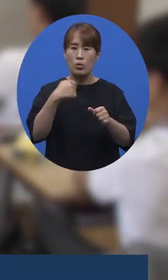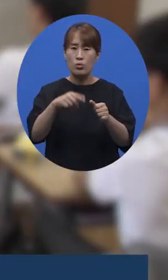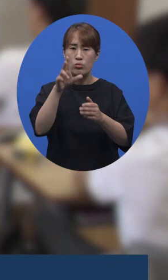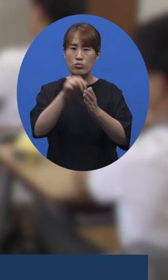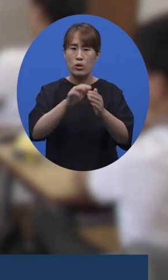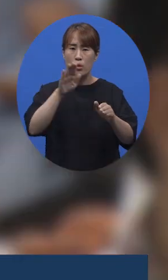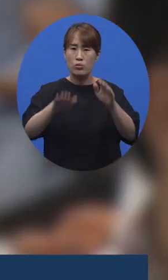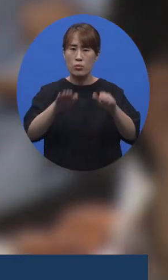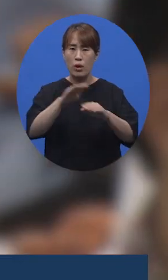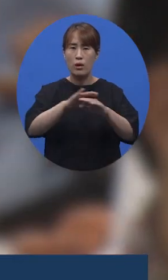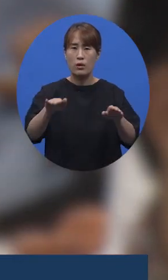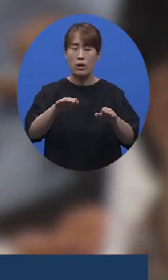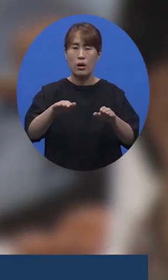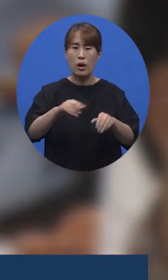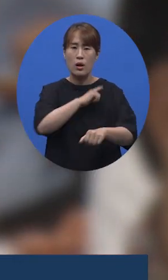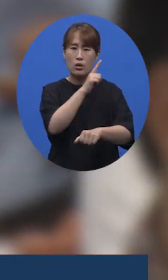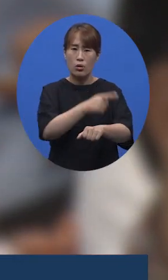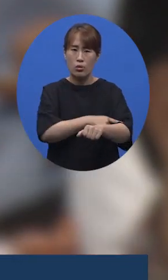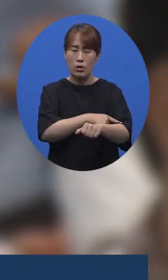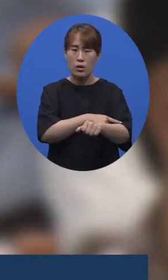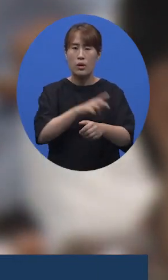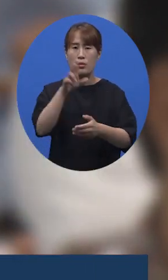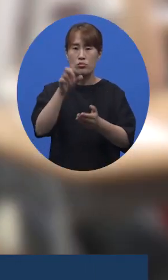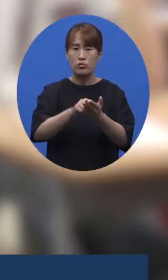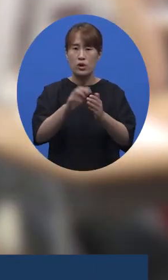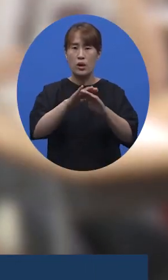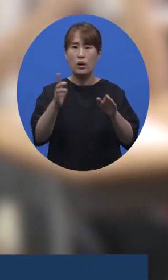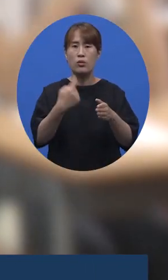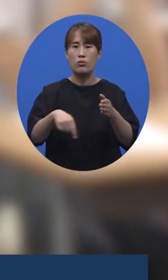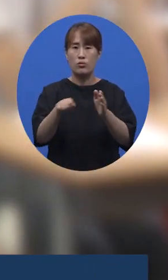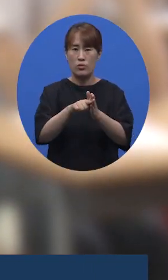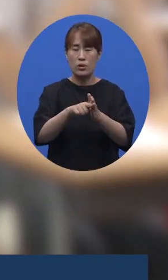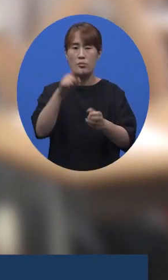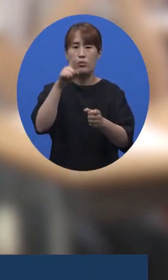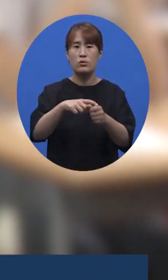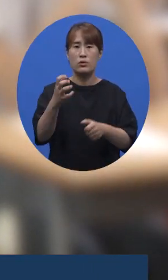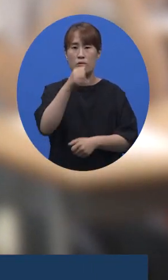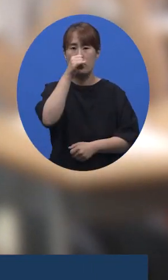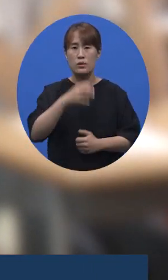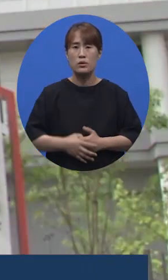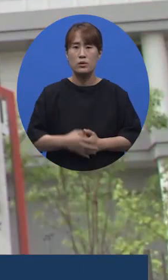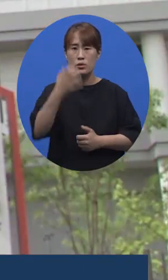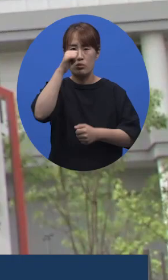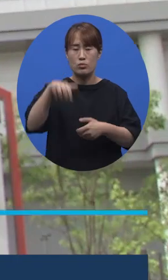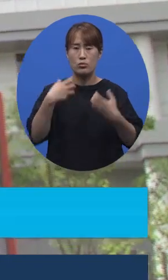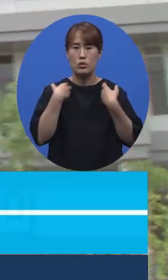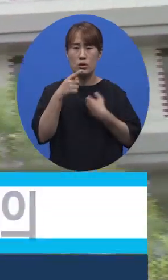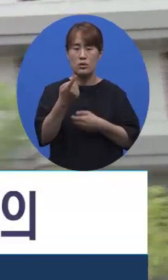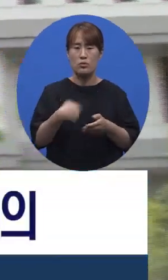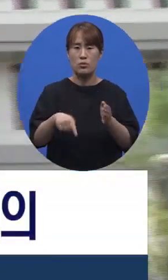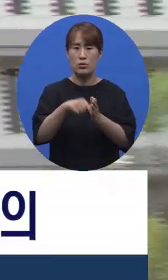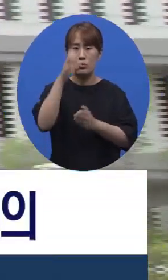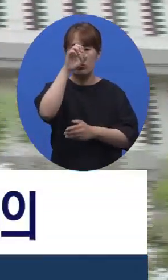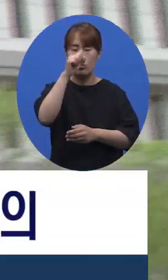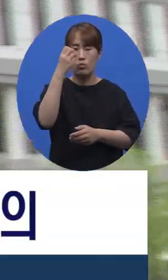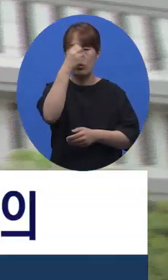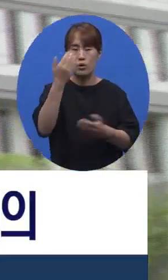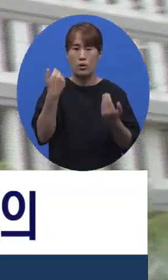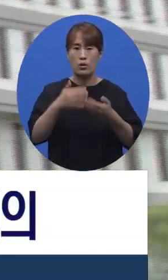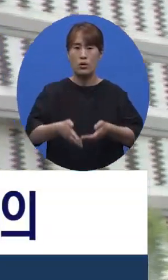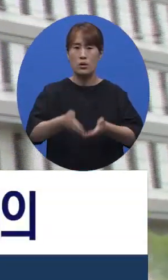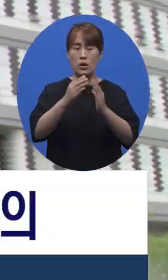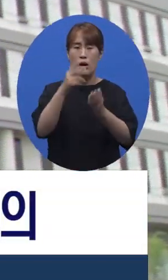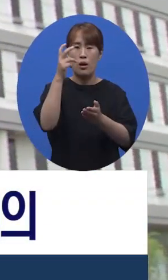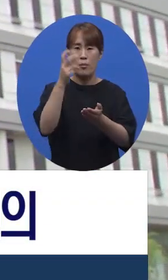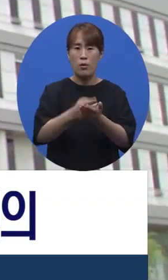불균형을 해소하고 학교 선택권 불평등 문제를 해소하는 목적을 두고 있습니다 충청북도는 이를 위해 명문고 육성